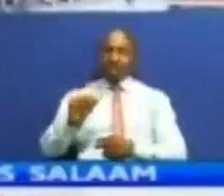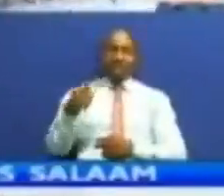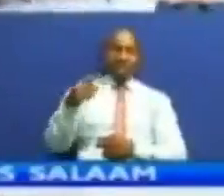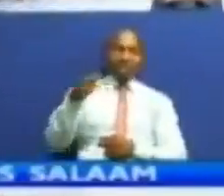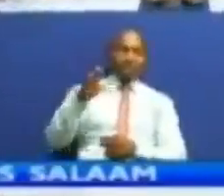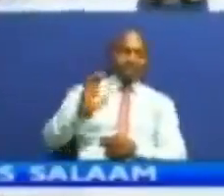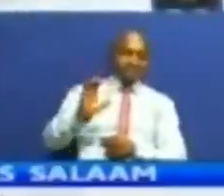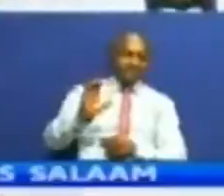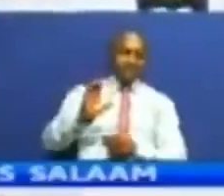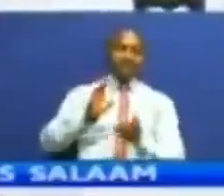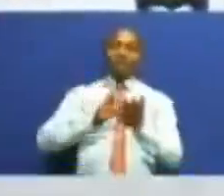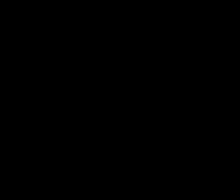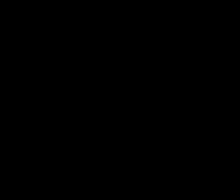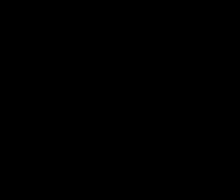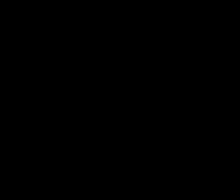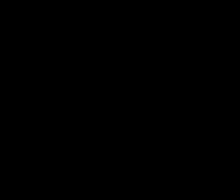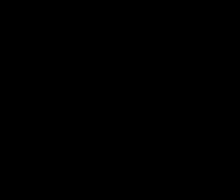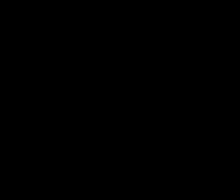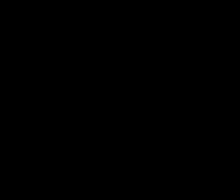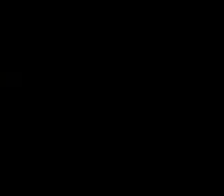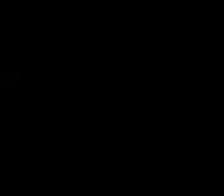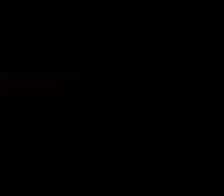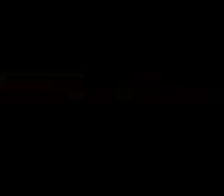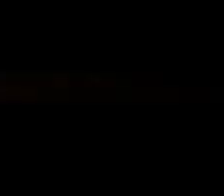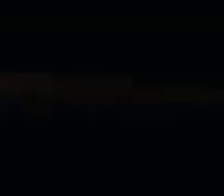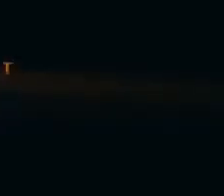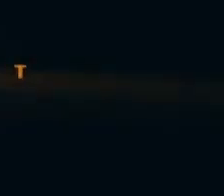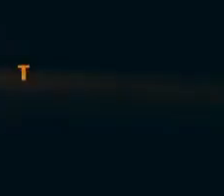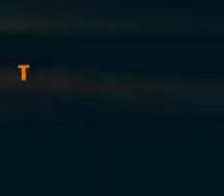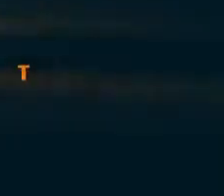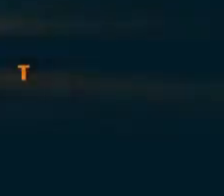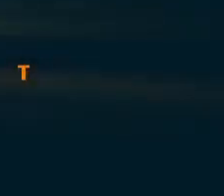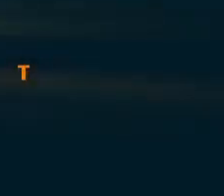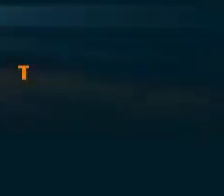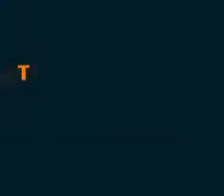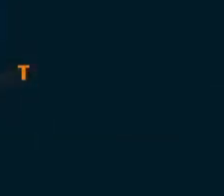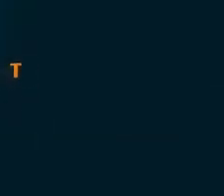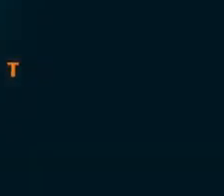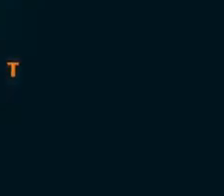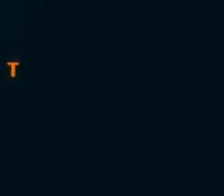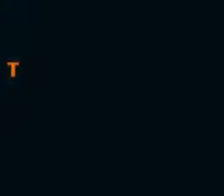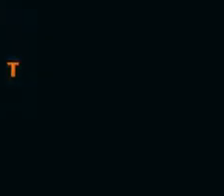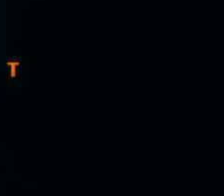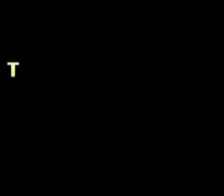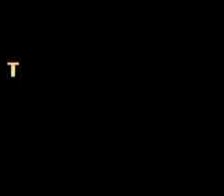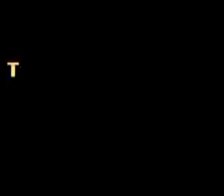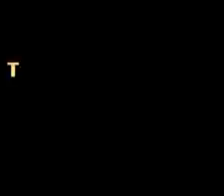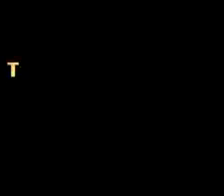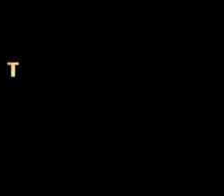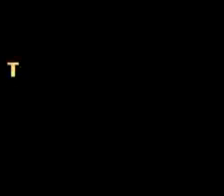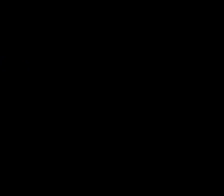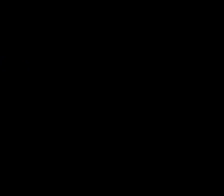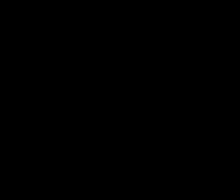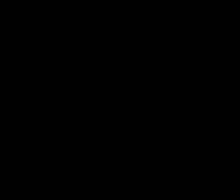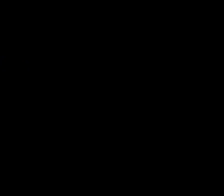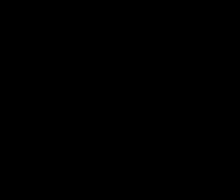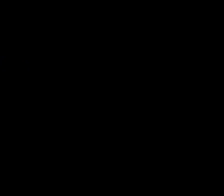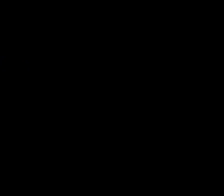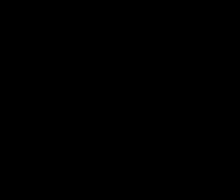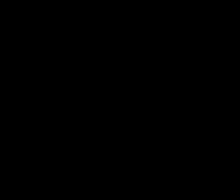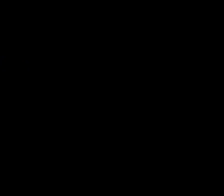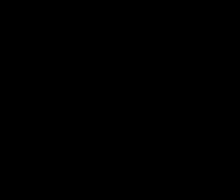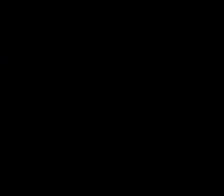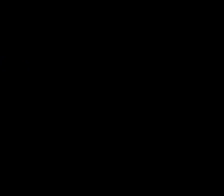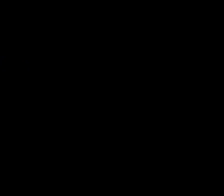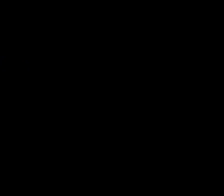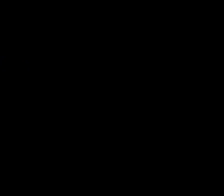TBC, Dar es Salaam. Make your day right. Gilly Bonny Online TV. Kupata